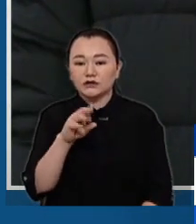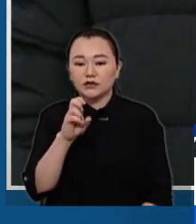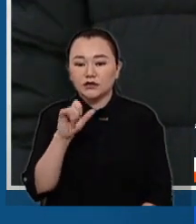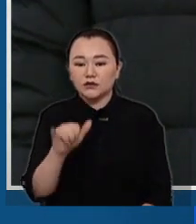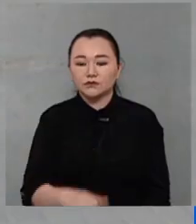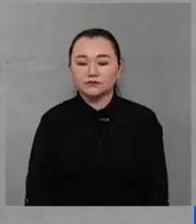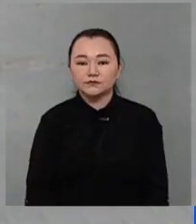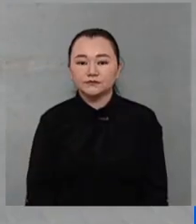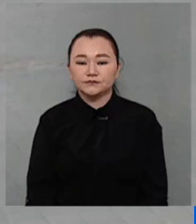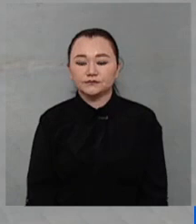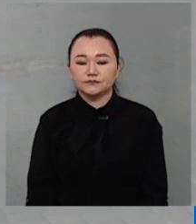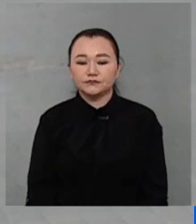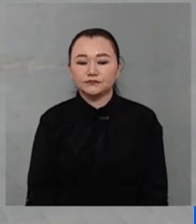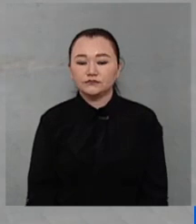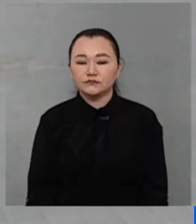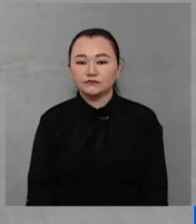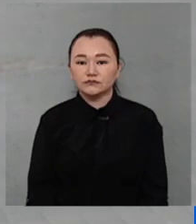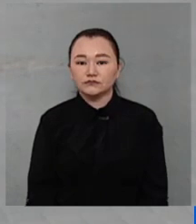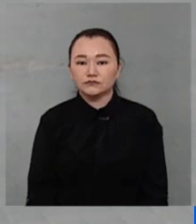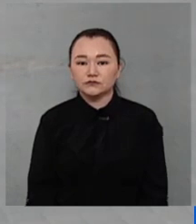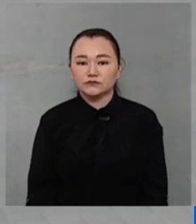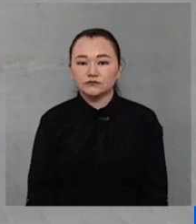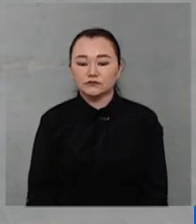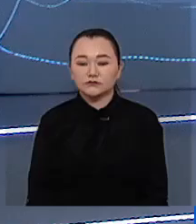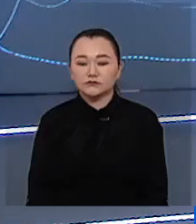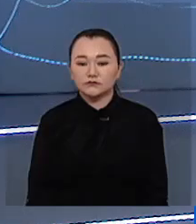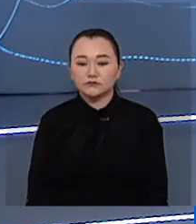Жамал Габдуллина, Ринат Абулхаиров, Информбюро, Алматы.